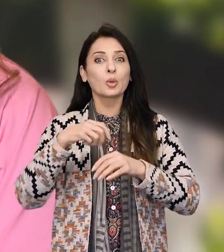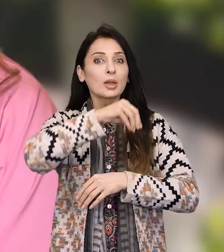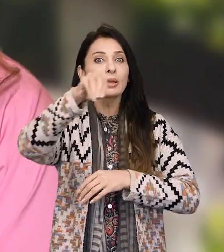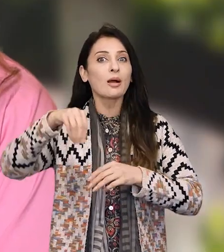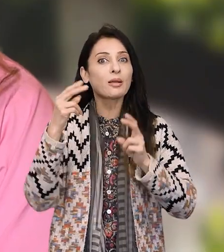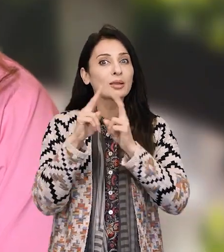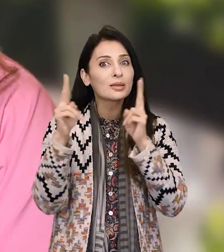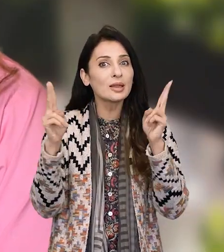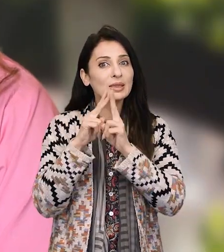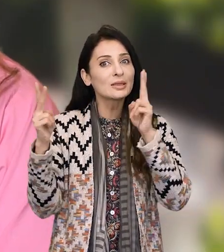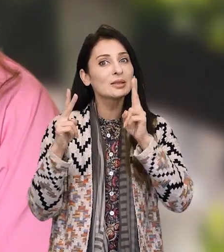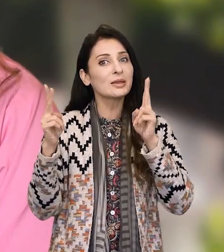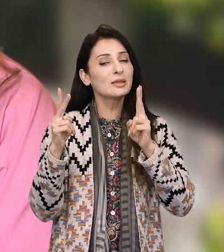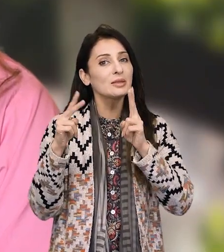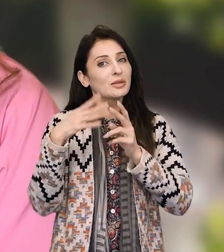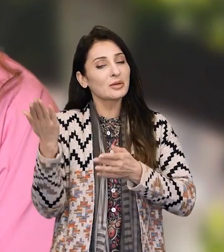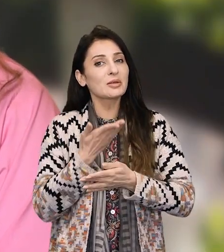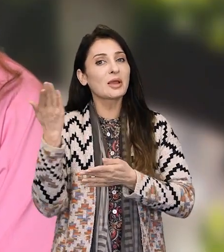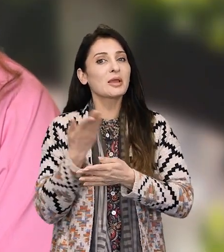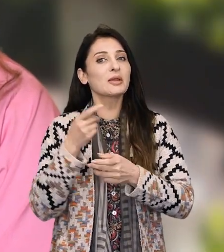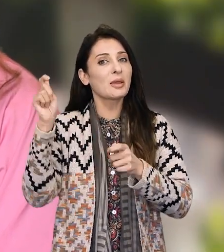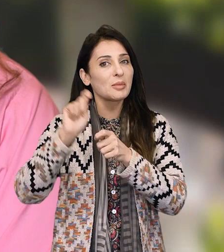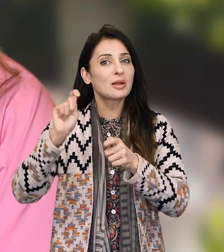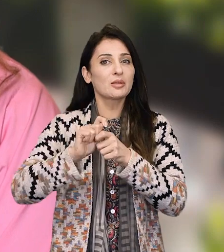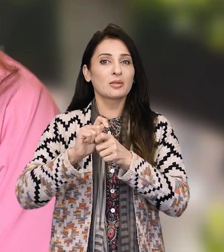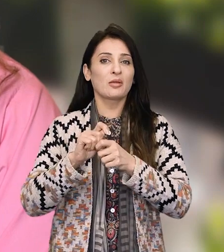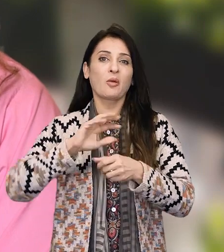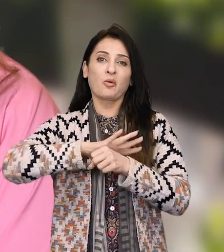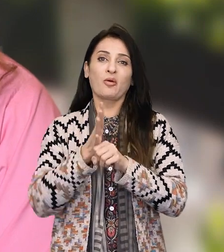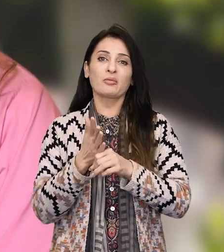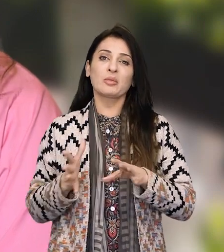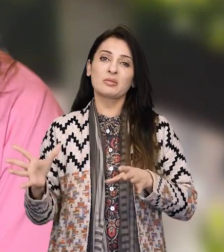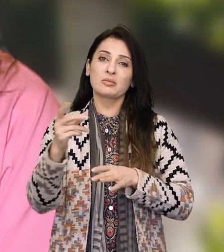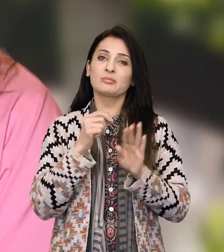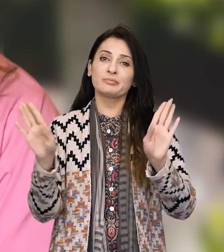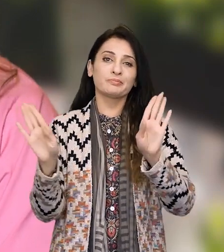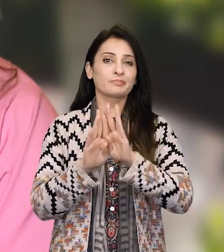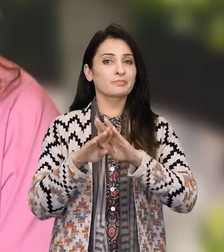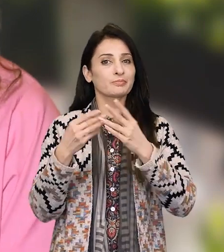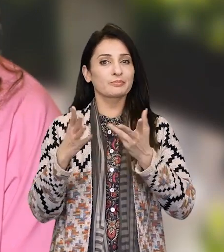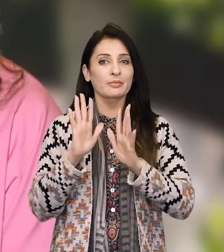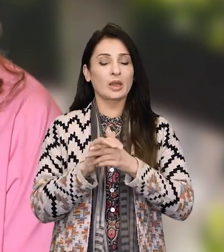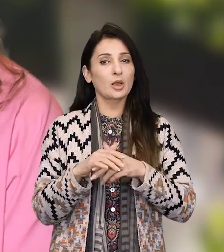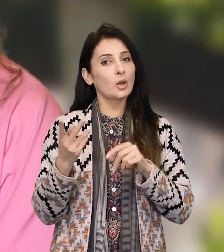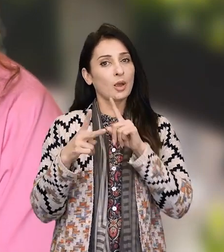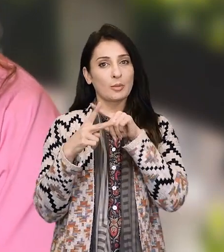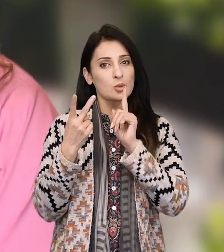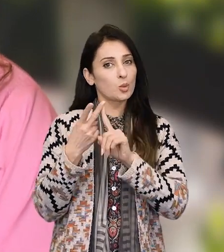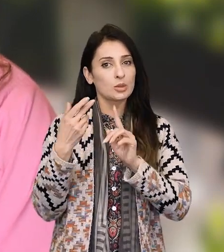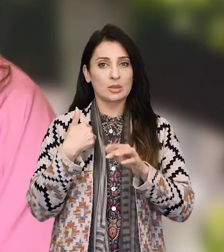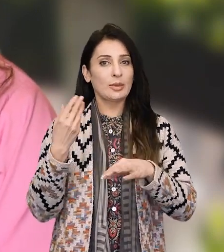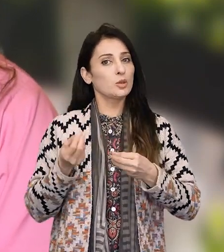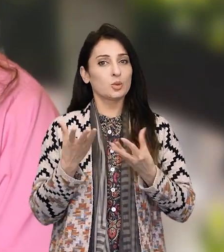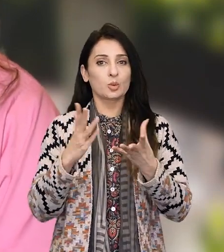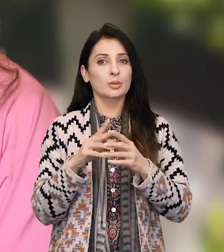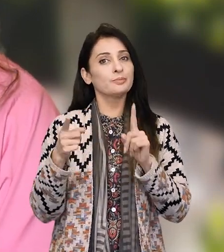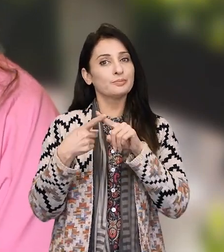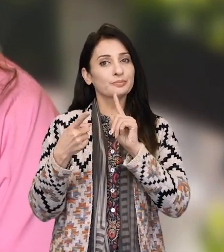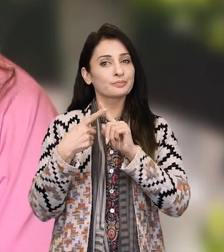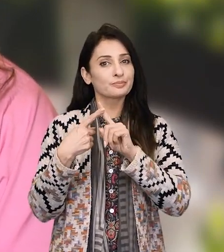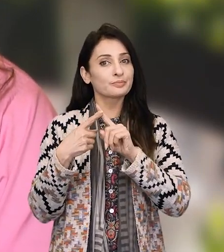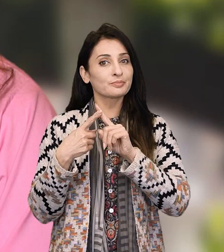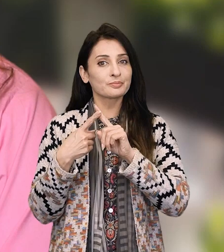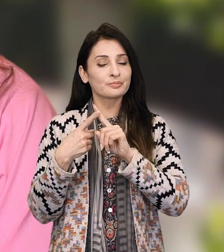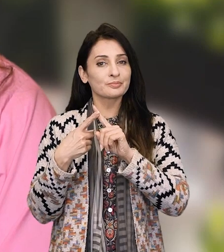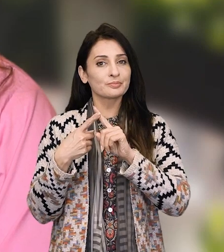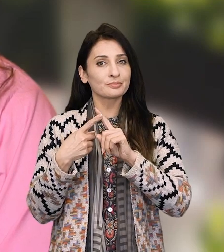करती थी. एंड जब कोविड आया तो सारा काम बंद हो गया. सो उसमें से दो चीज़ें मैंने स्टार्ट की. द फर्स्ट वन वाज